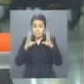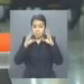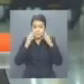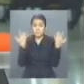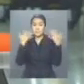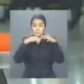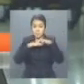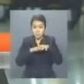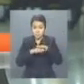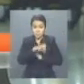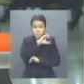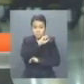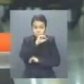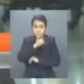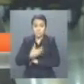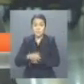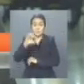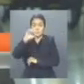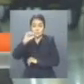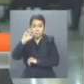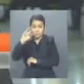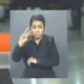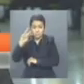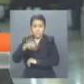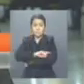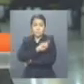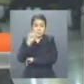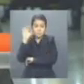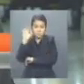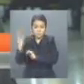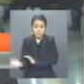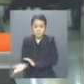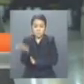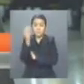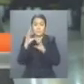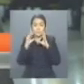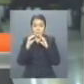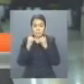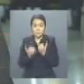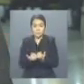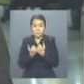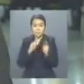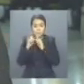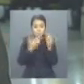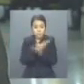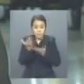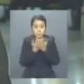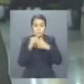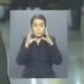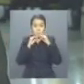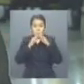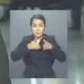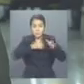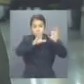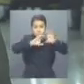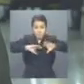ารณาร่างแก้ไขรัฐธรรมนูญในวันที่9นี้นะคะตั้งแต่เมื่อช่วงเช้าที่ผ่านมานะคะก็ได้มีการนัดหารือกันของวิป3ฝ่ายค่ะประกอบไปด้วยรัฐ